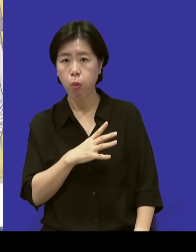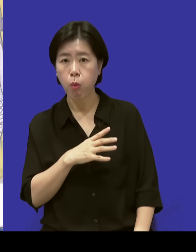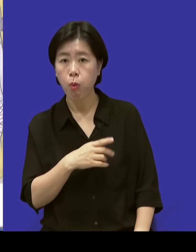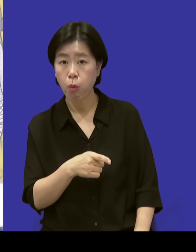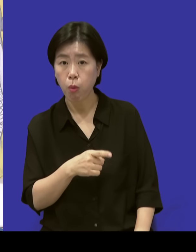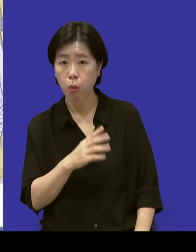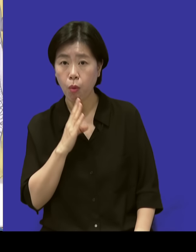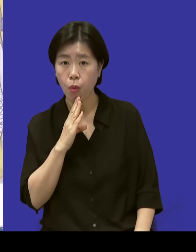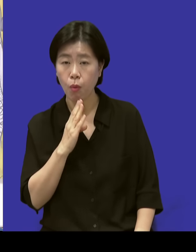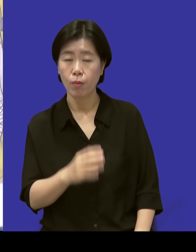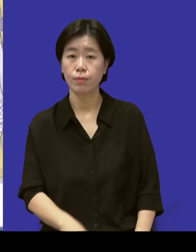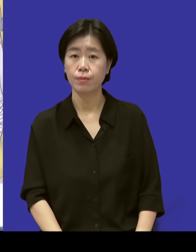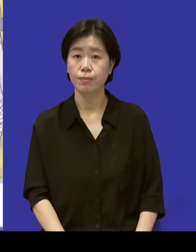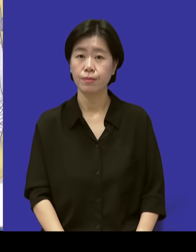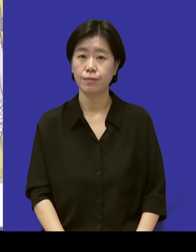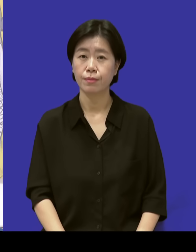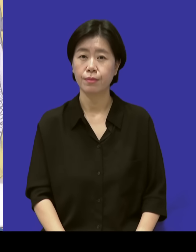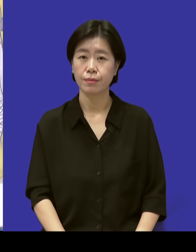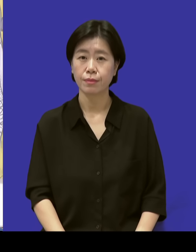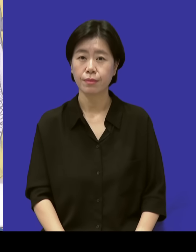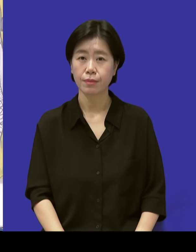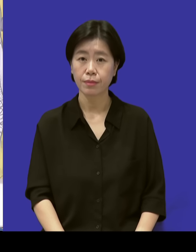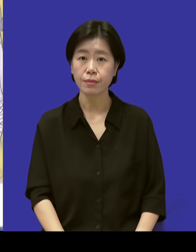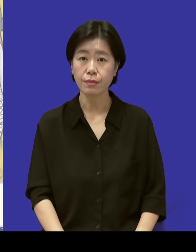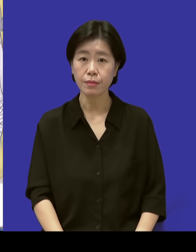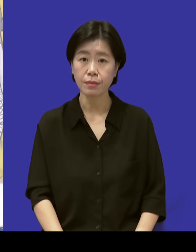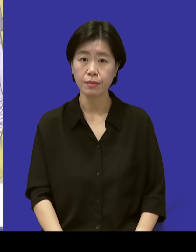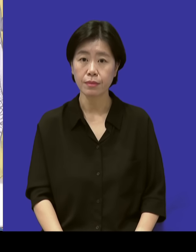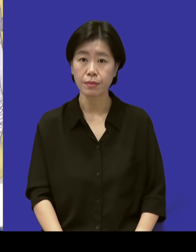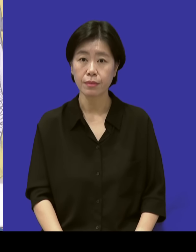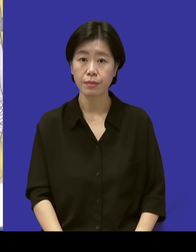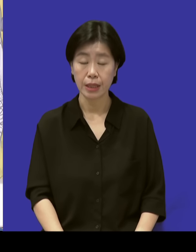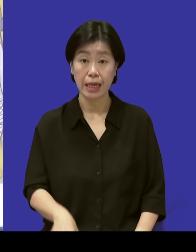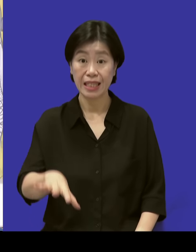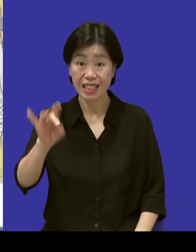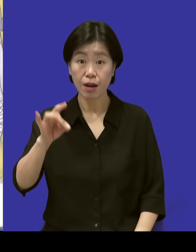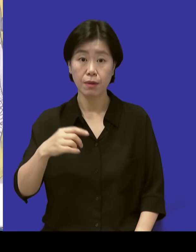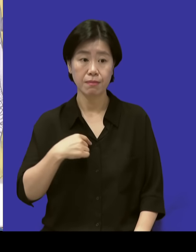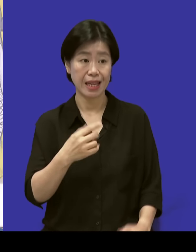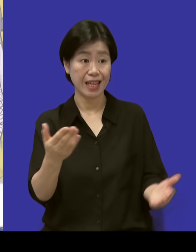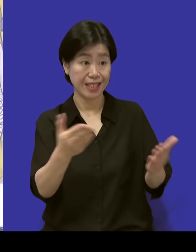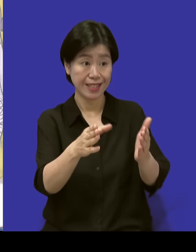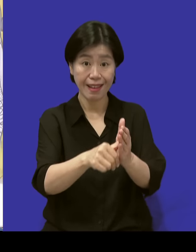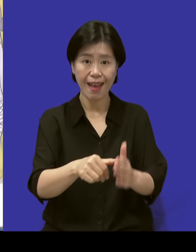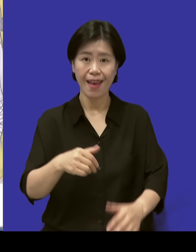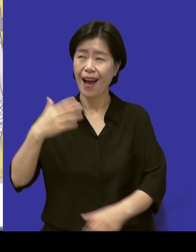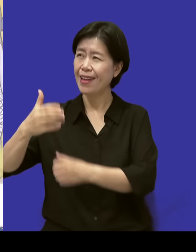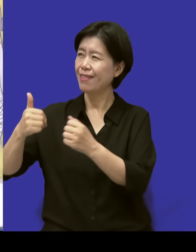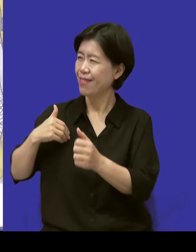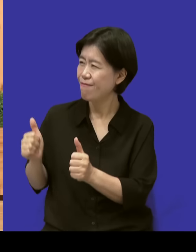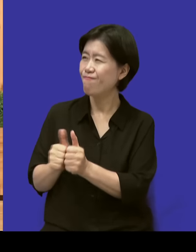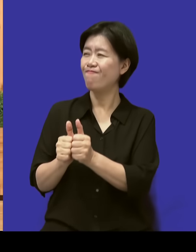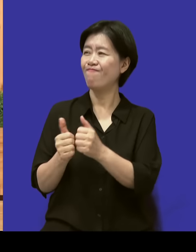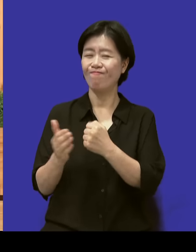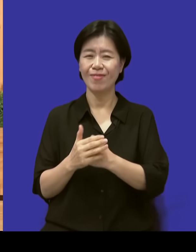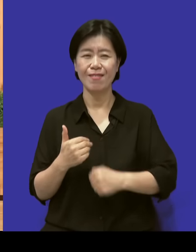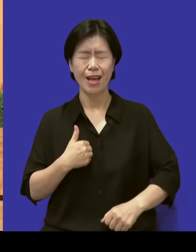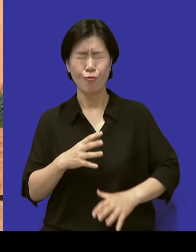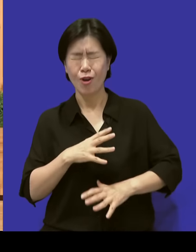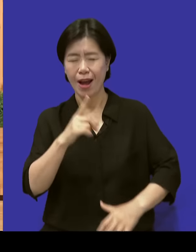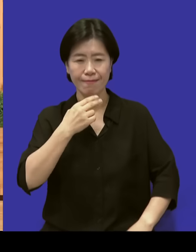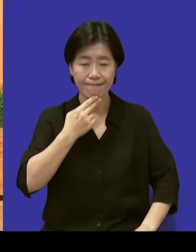그래서 제가 처음에는 막 나는 하나도 안 두려워. 네네네. 하나님 함께 하시니까. 근데